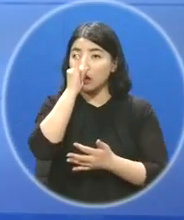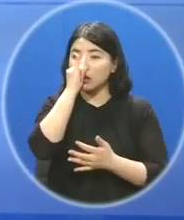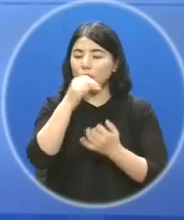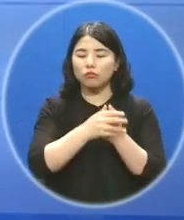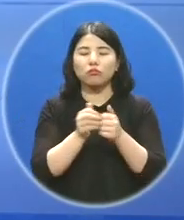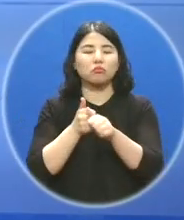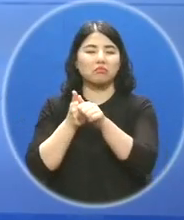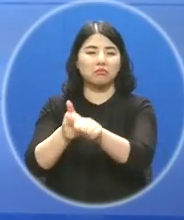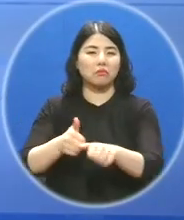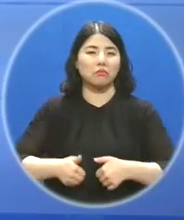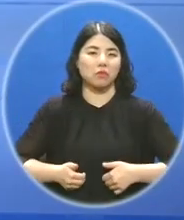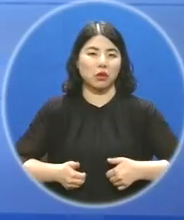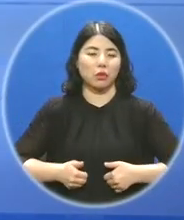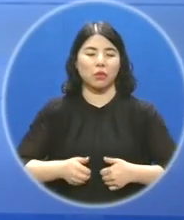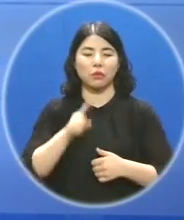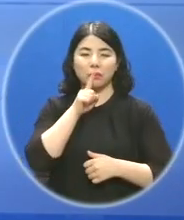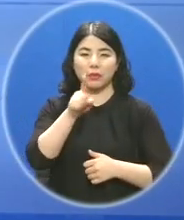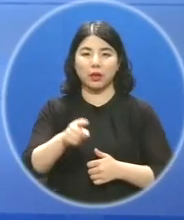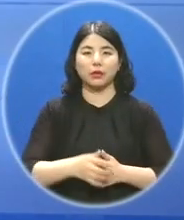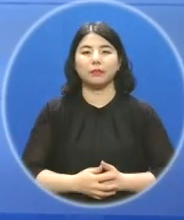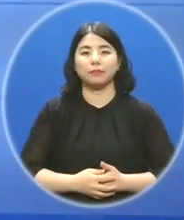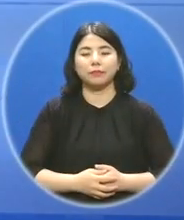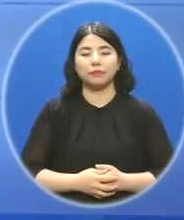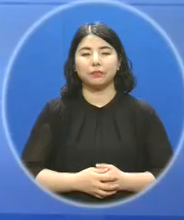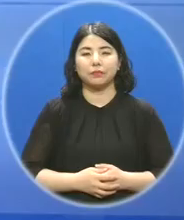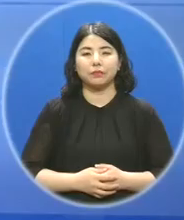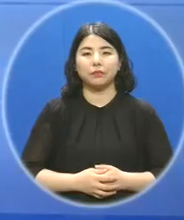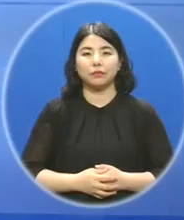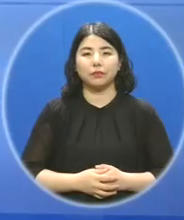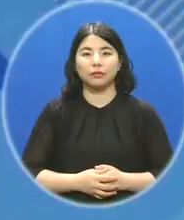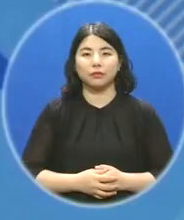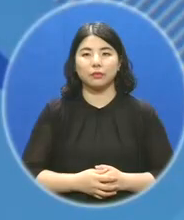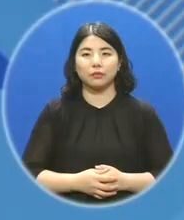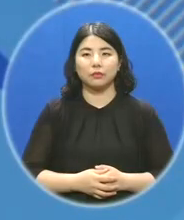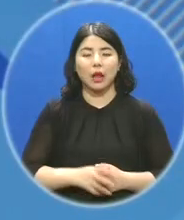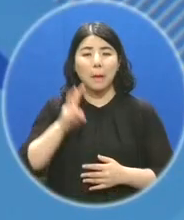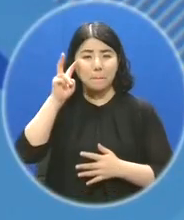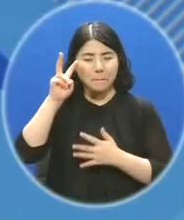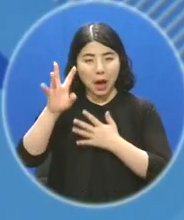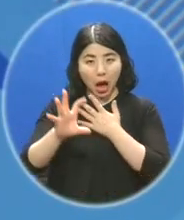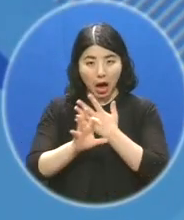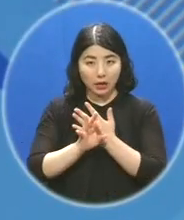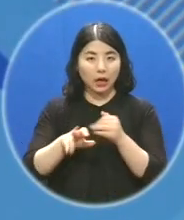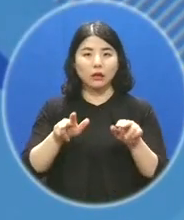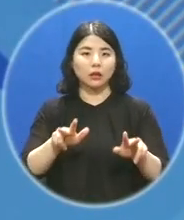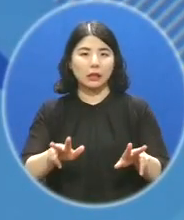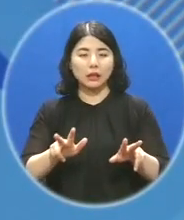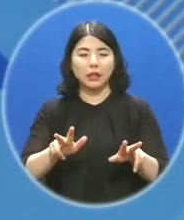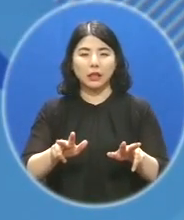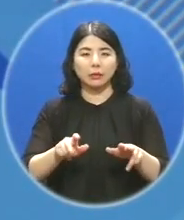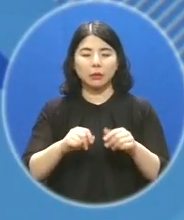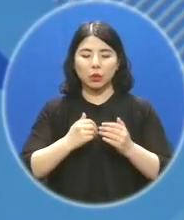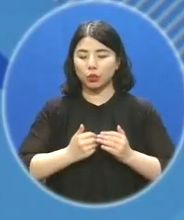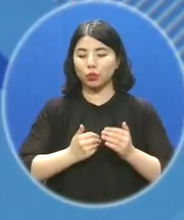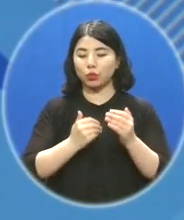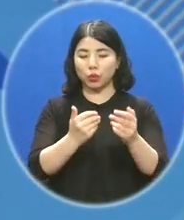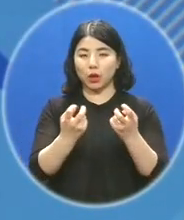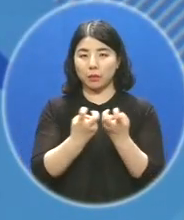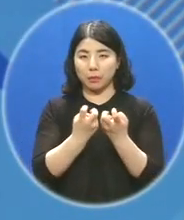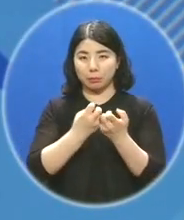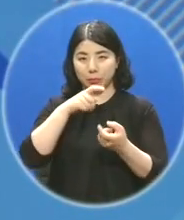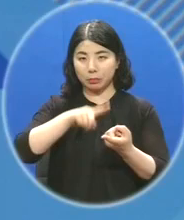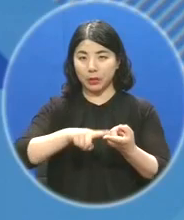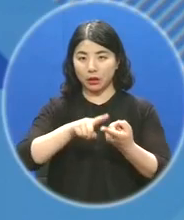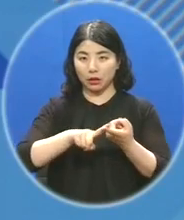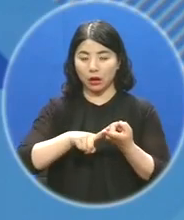당연히 따라가야 된다. 이런 생각들 가지고 있습니다. 네. 만약에 지금 이제 이루어지고 있는 선출 방식에